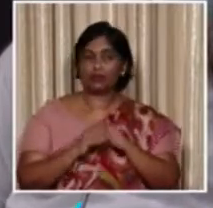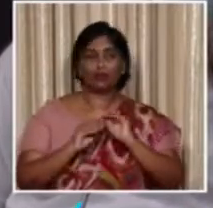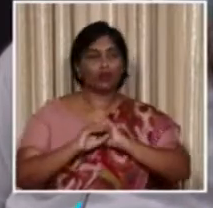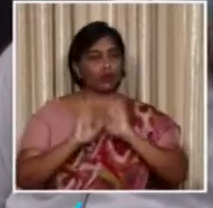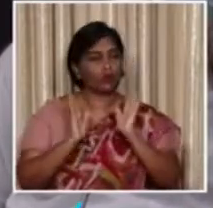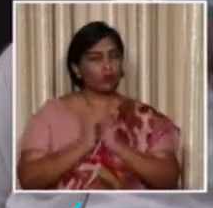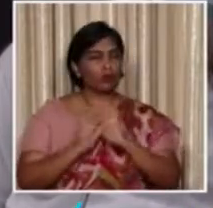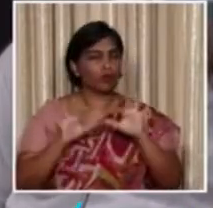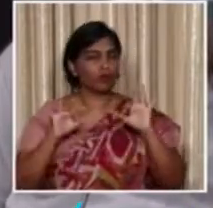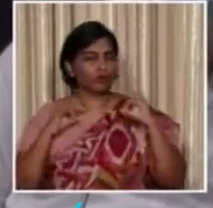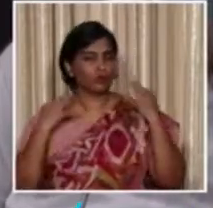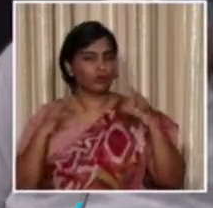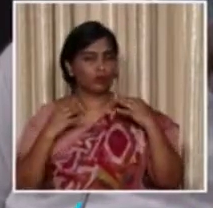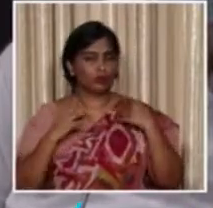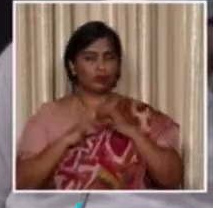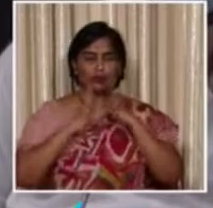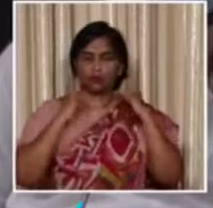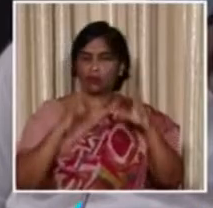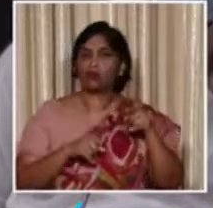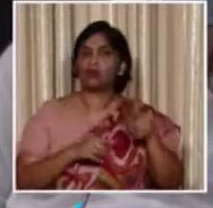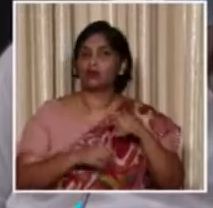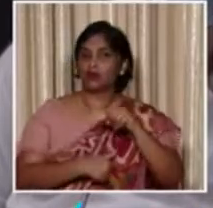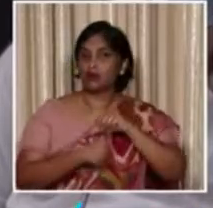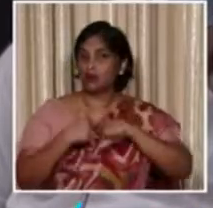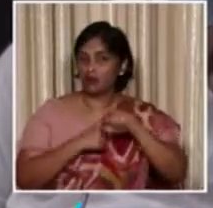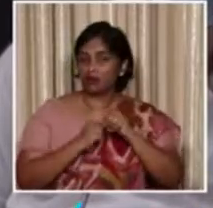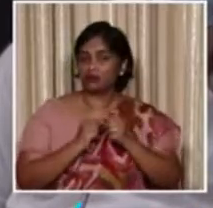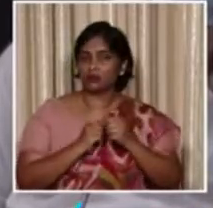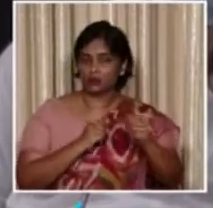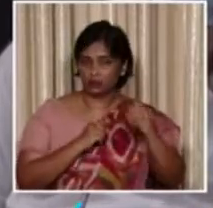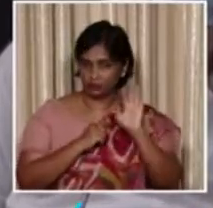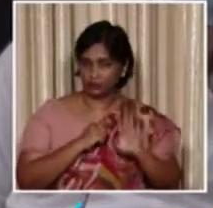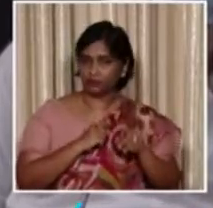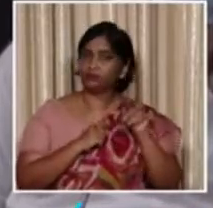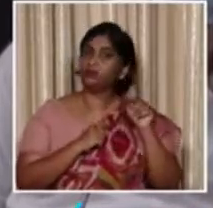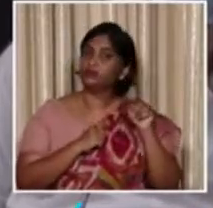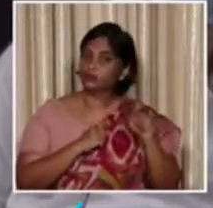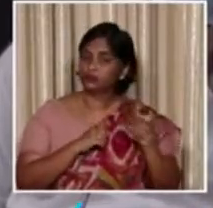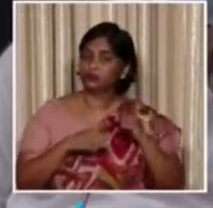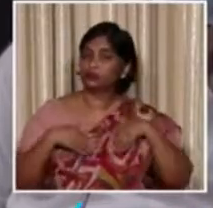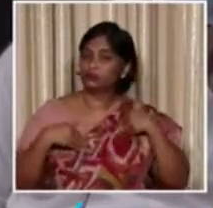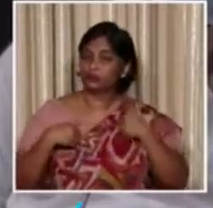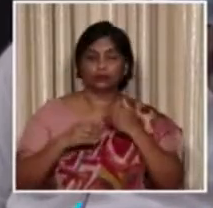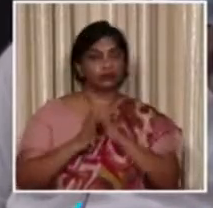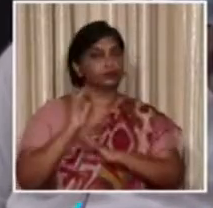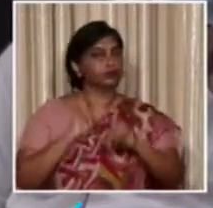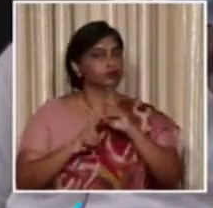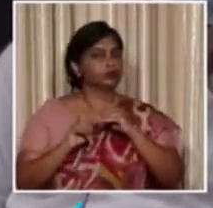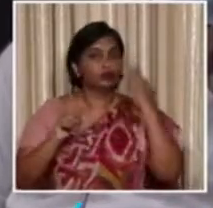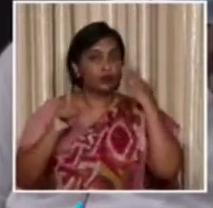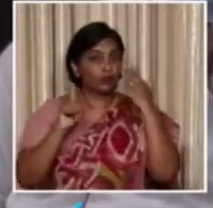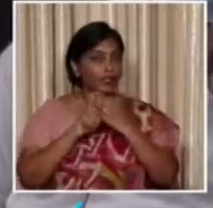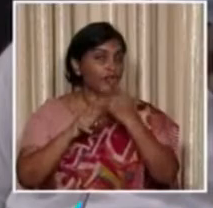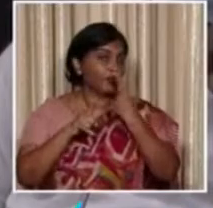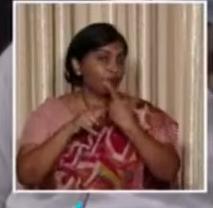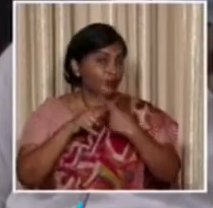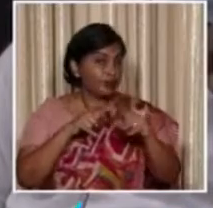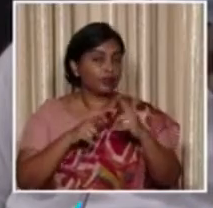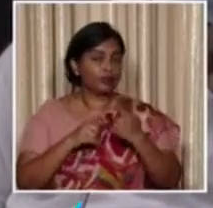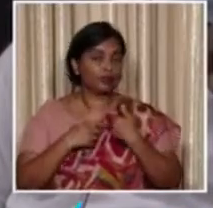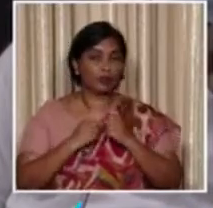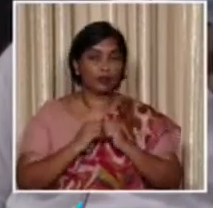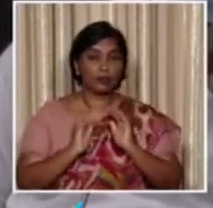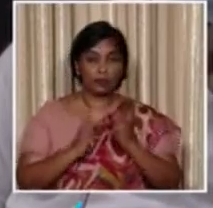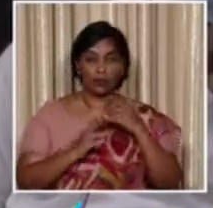සම්පූර්ණ දුර්වලකම් රාශියක් උඩ තමයි මේ ආයතන මේ තත්ත්වයට පත් වෙලා තිබෙන්නේ. මේ සෞඛ්‍ය අමාත්‍යංශය ගැන විතරක් කතා කරන්න අපි පටන්